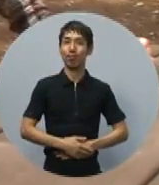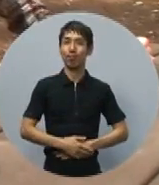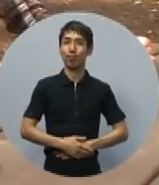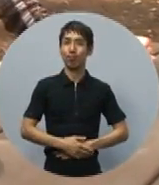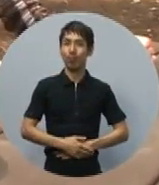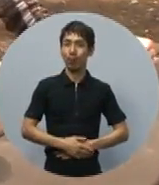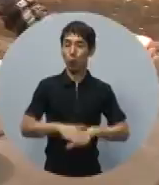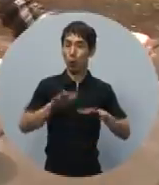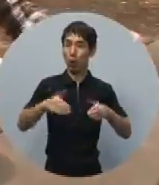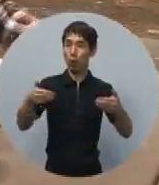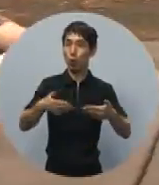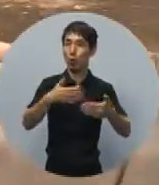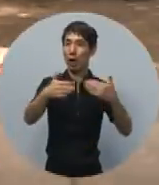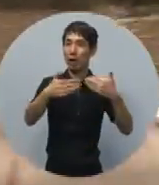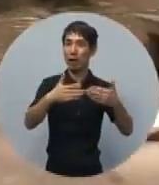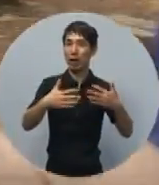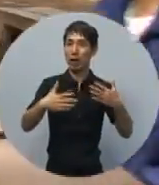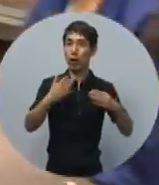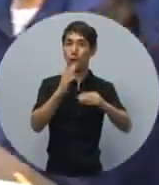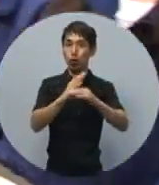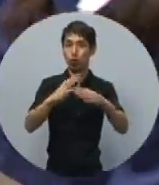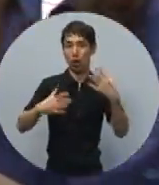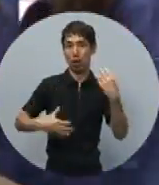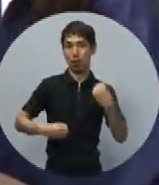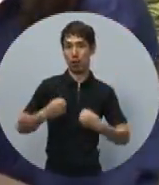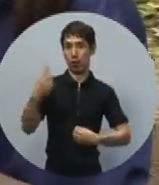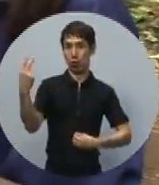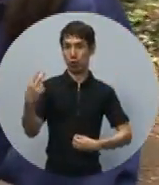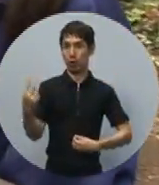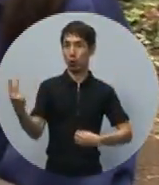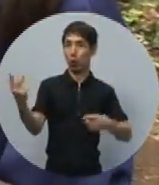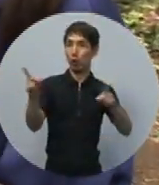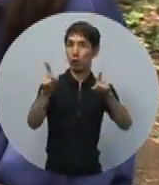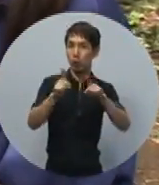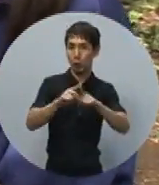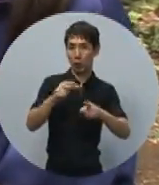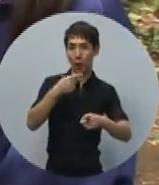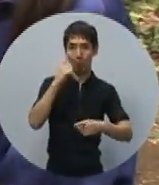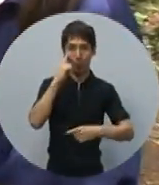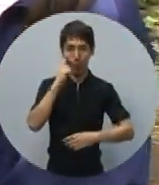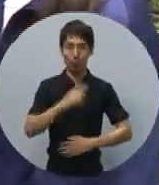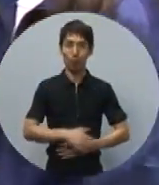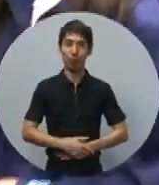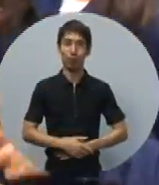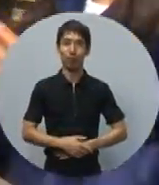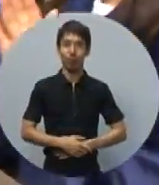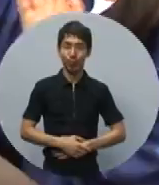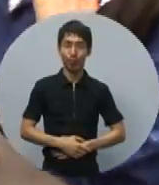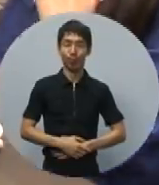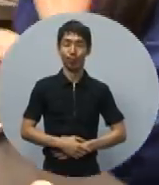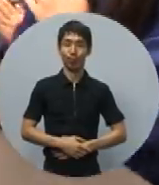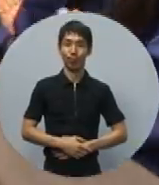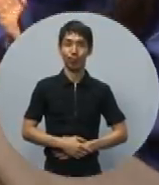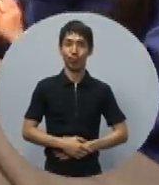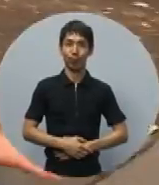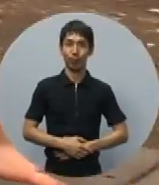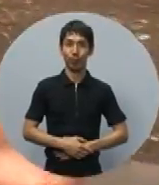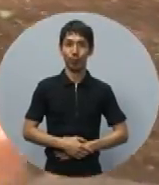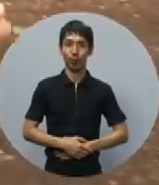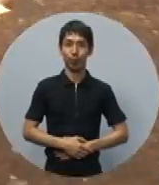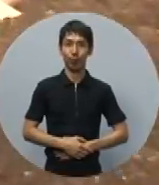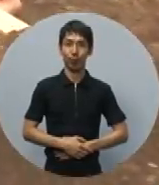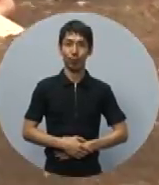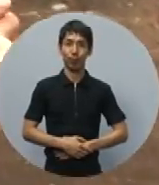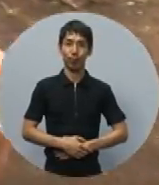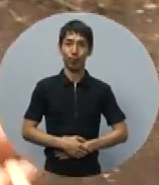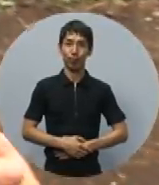今回も職業体験の中学生のお二人と一緒にいただきましょう。 はい、いただきましょう。 はい、いただきます。 いただきます。